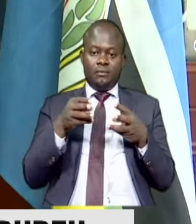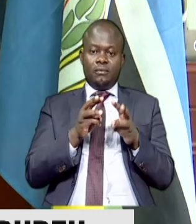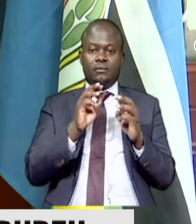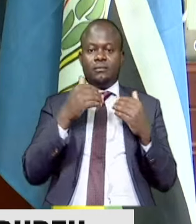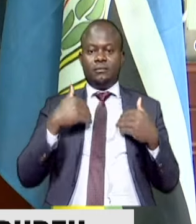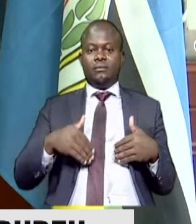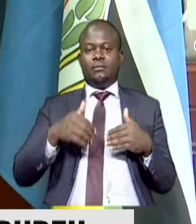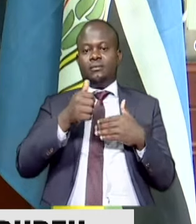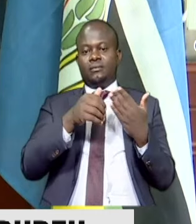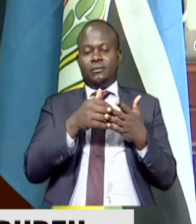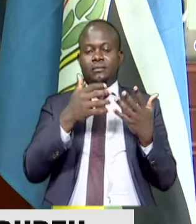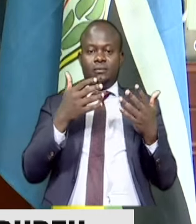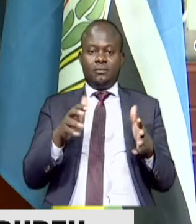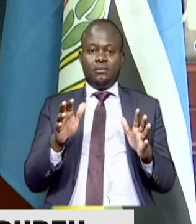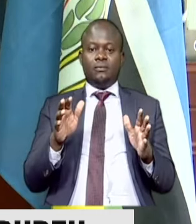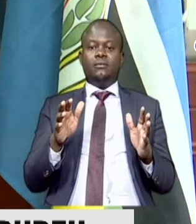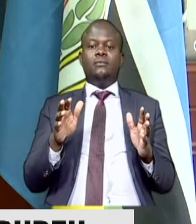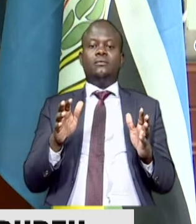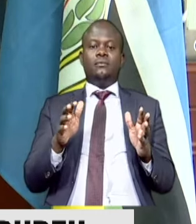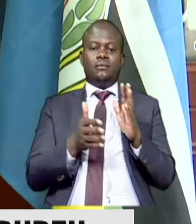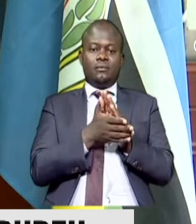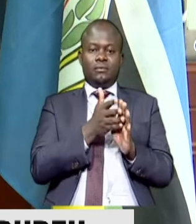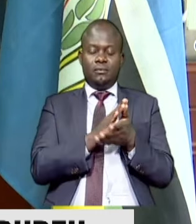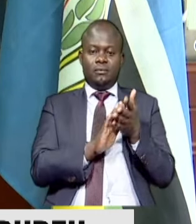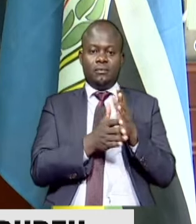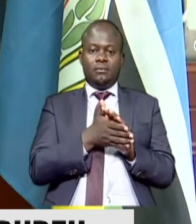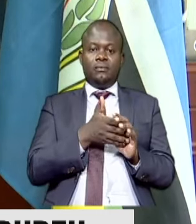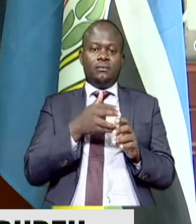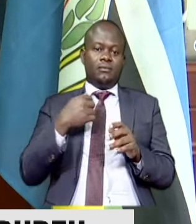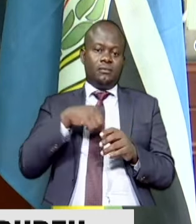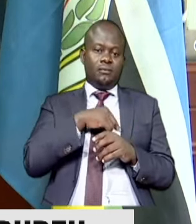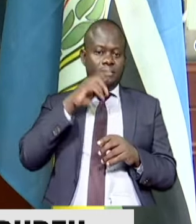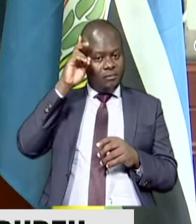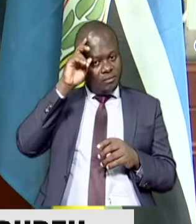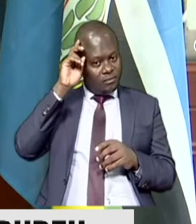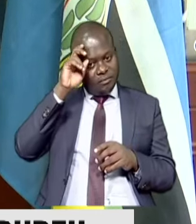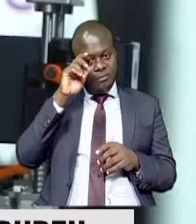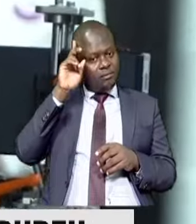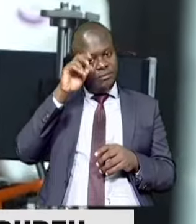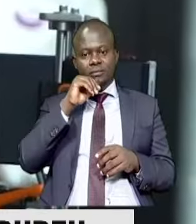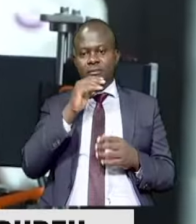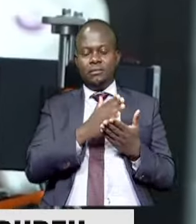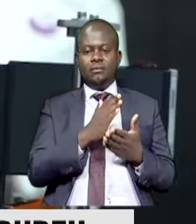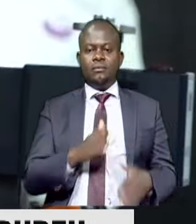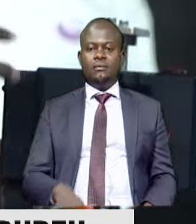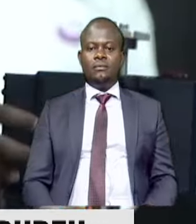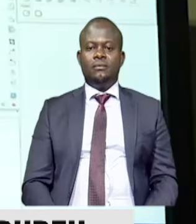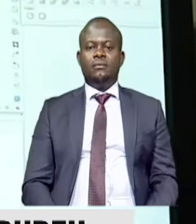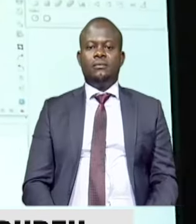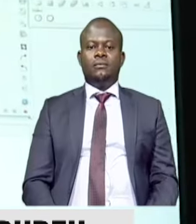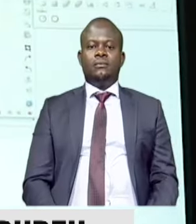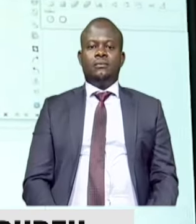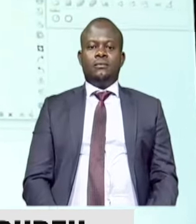nyinshi zimaze kwangirika nkumva rero ko ababyibaza si byo rwose uyu munsi